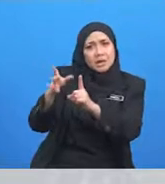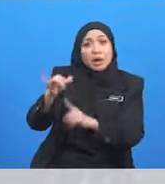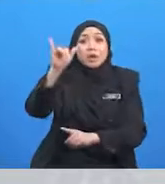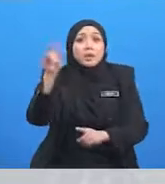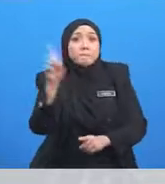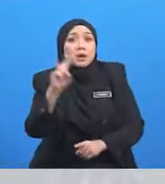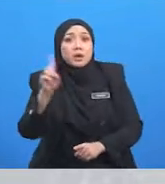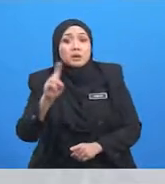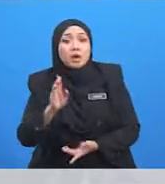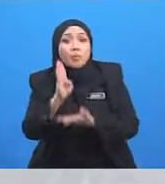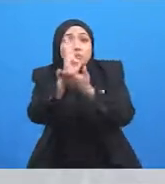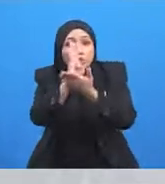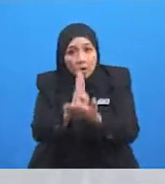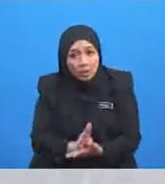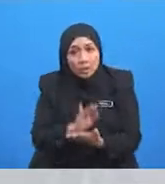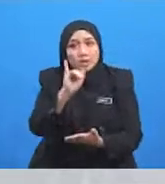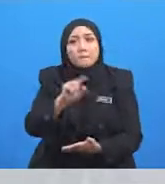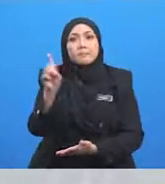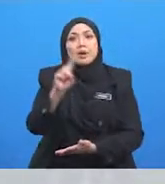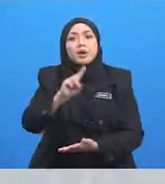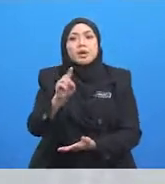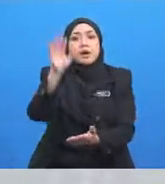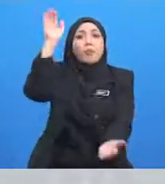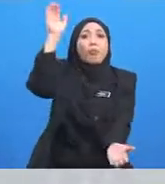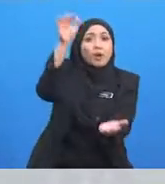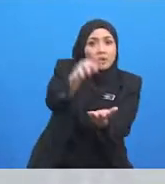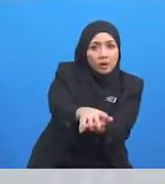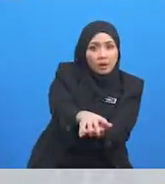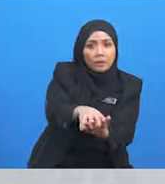yang mana budaya, yang mana buaya.